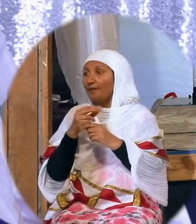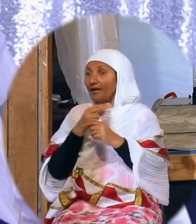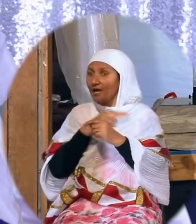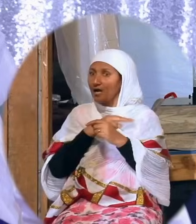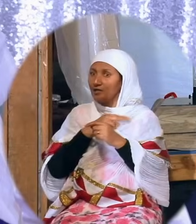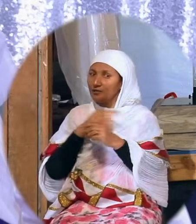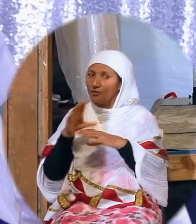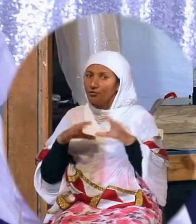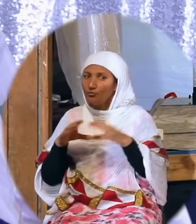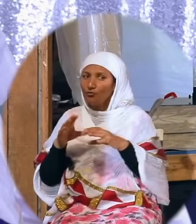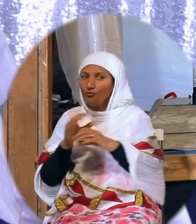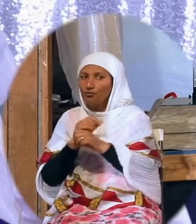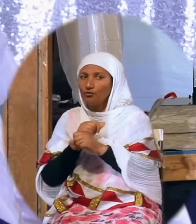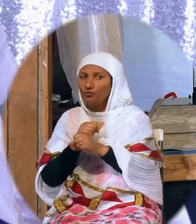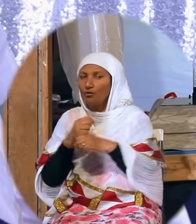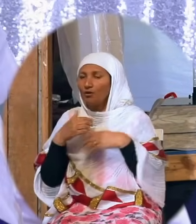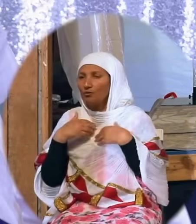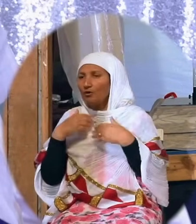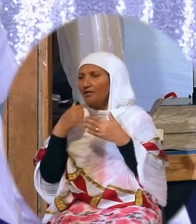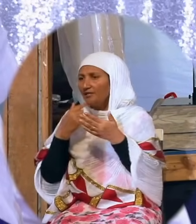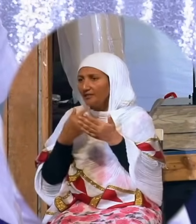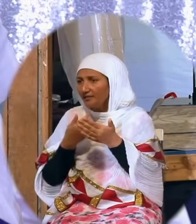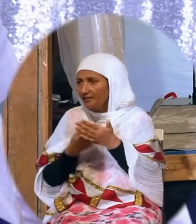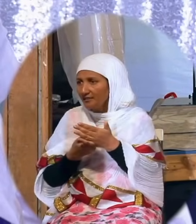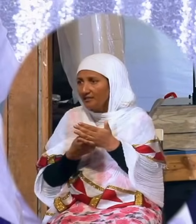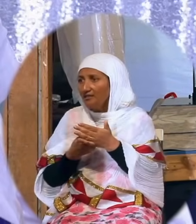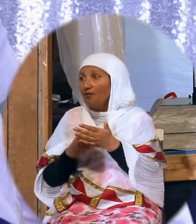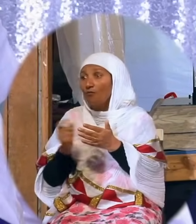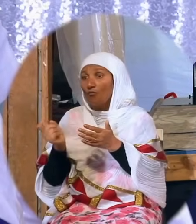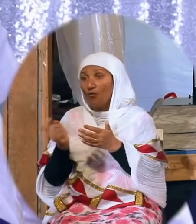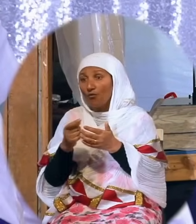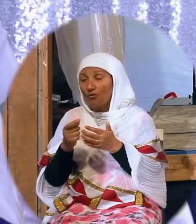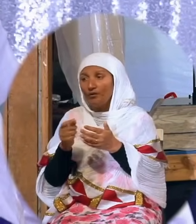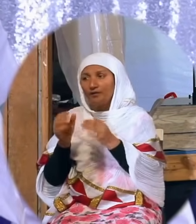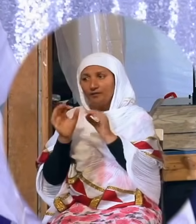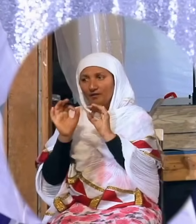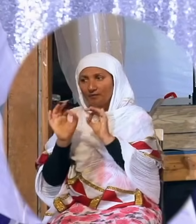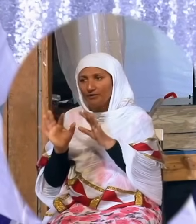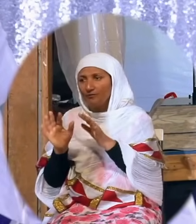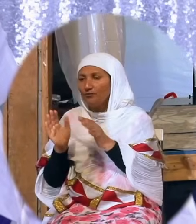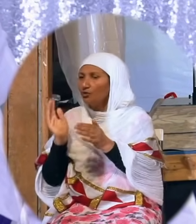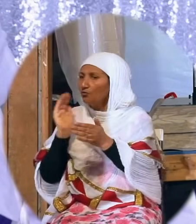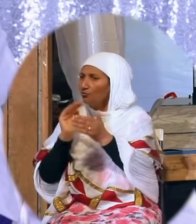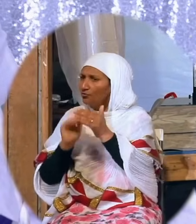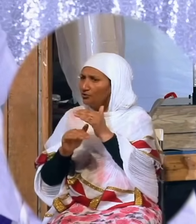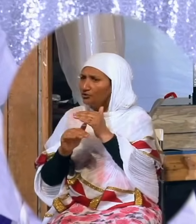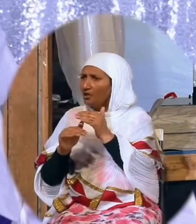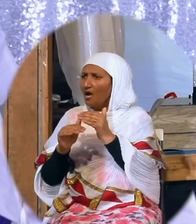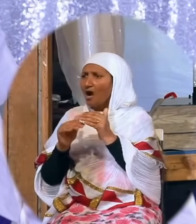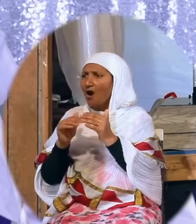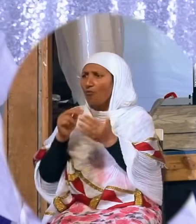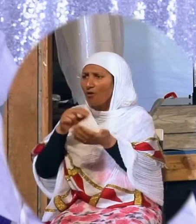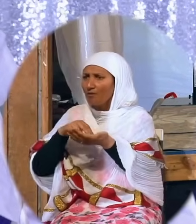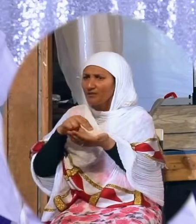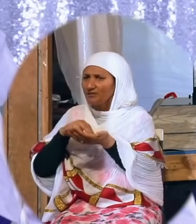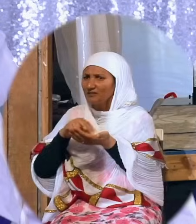አሉ እንደዚህ መርገብ የለብንም የውስጥ አቋማችን ጥርት ያለ